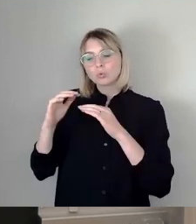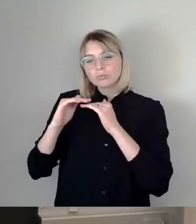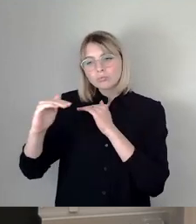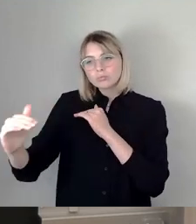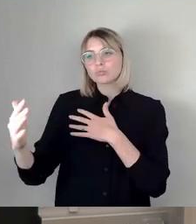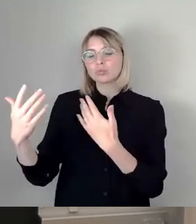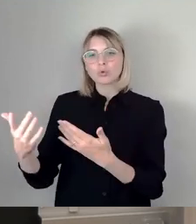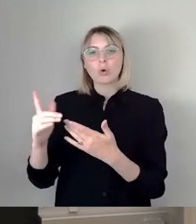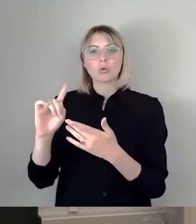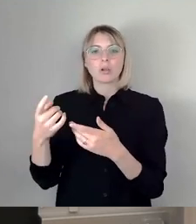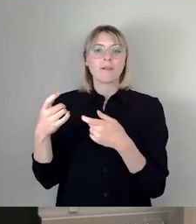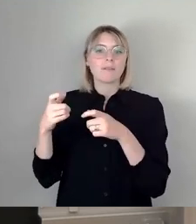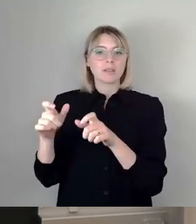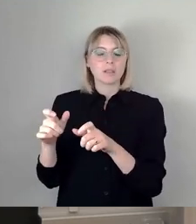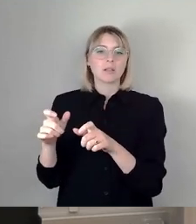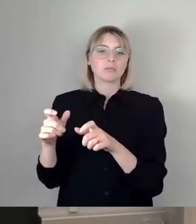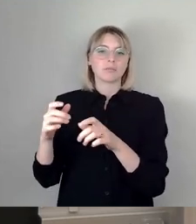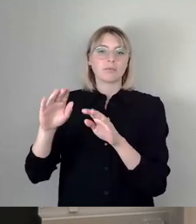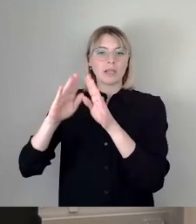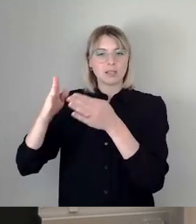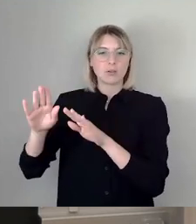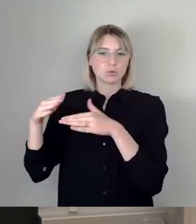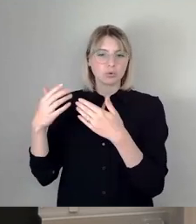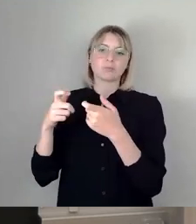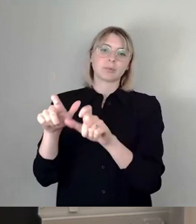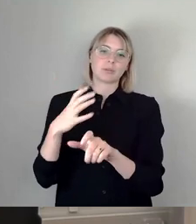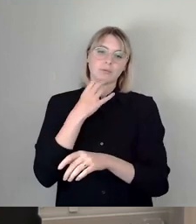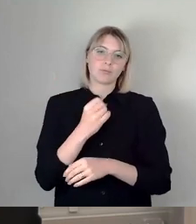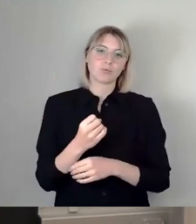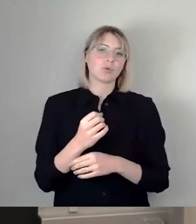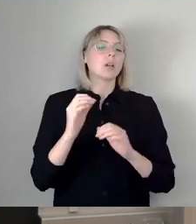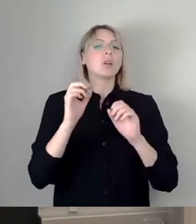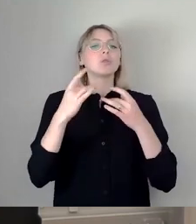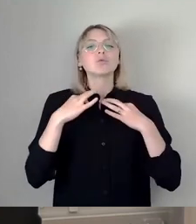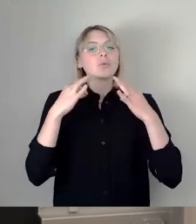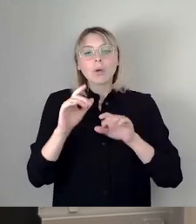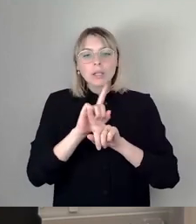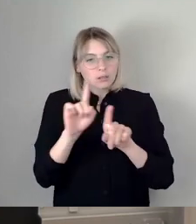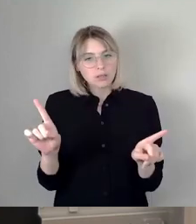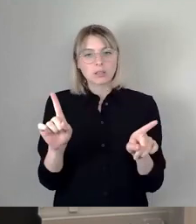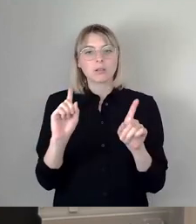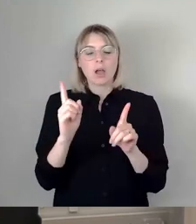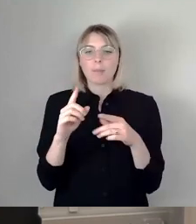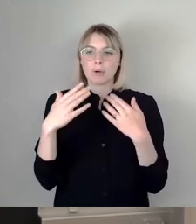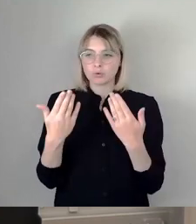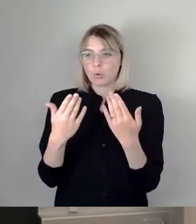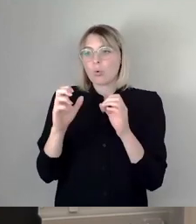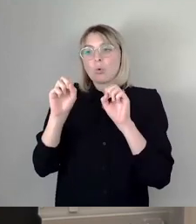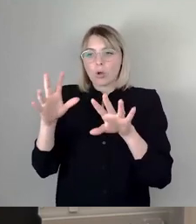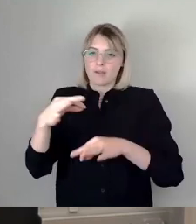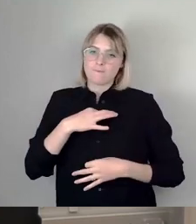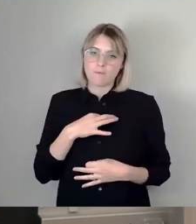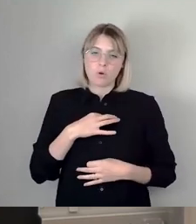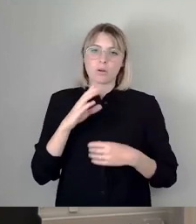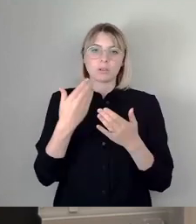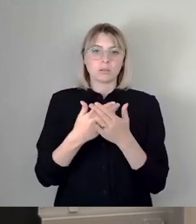verhindern. Das ist für uns das kleinere Übel. Zufrieden sind wir damit nicht. Und wir können nur dazu aufrufen, die städtischen Unternehmen besser